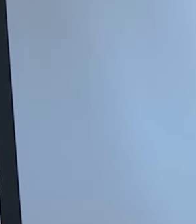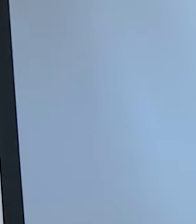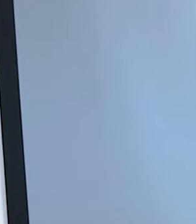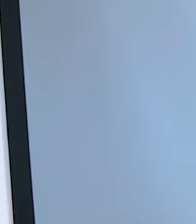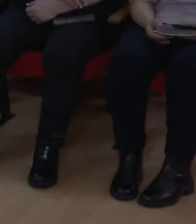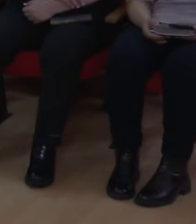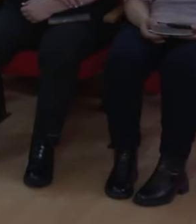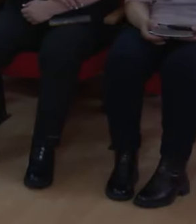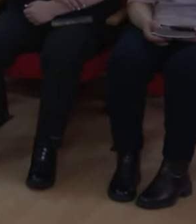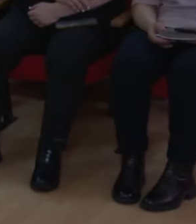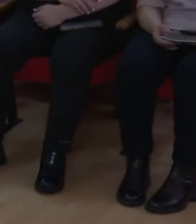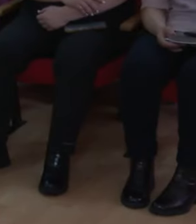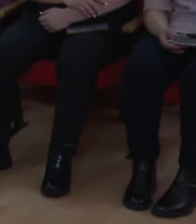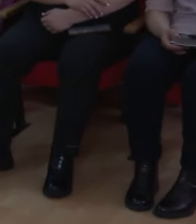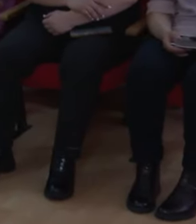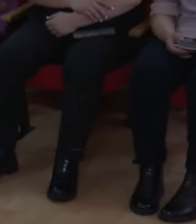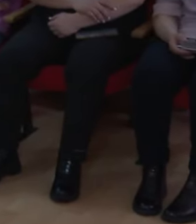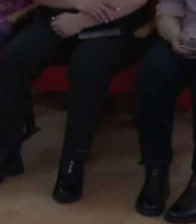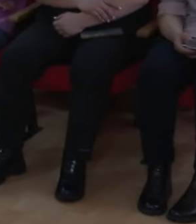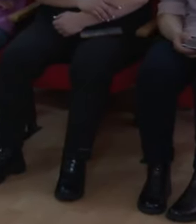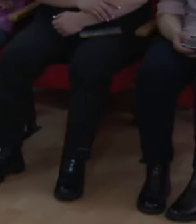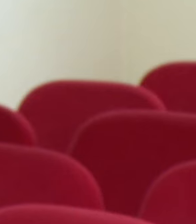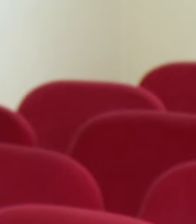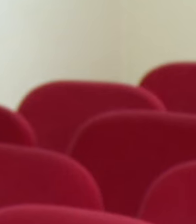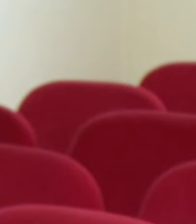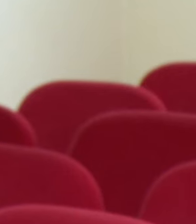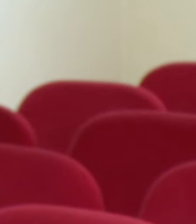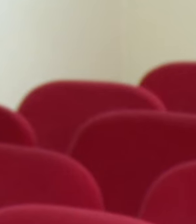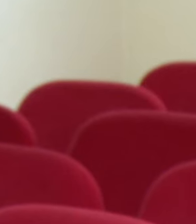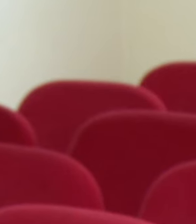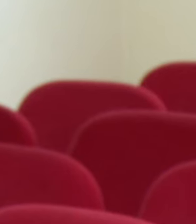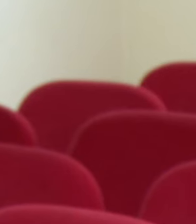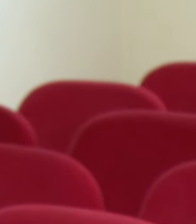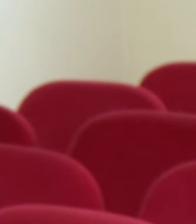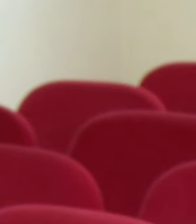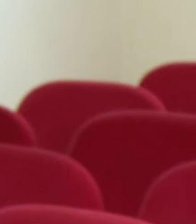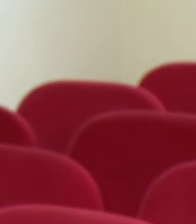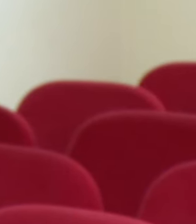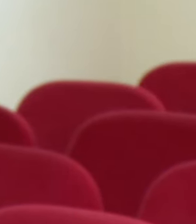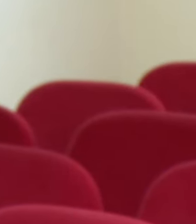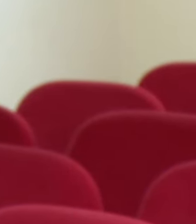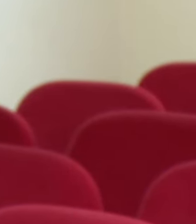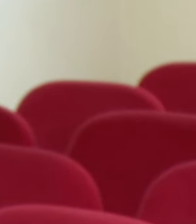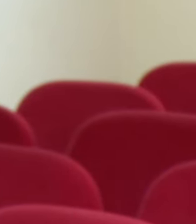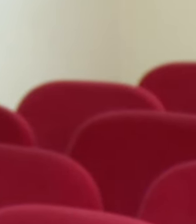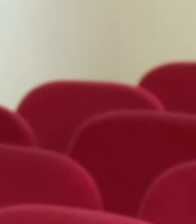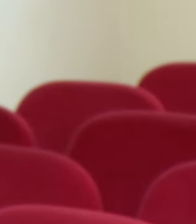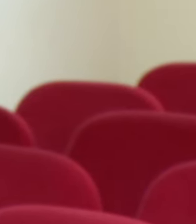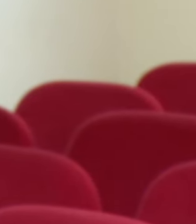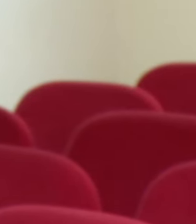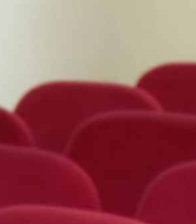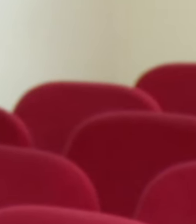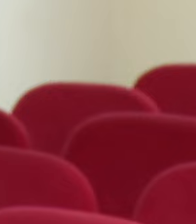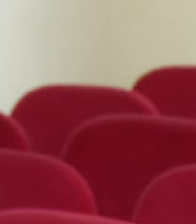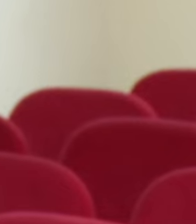центре задумалась о необходимости улучшить свои навыки. Я 30 декабря была в